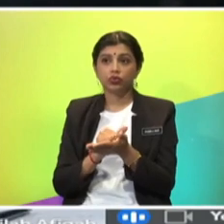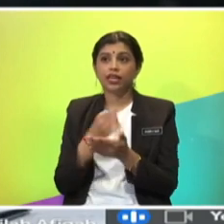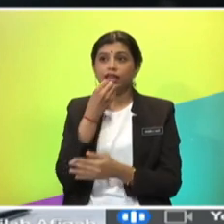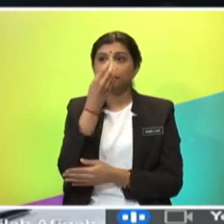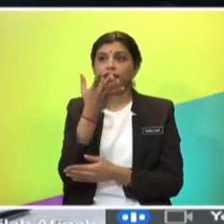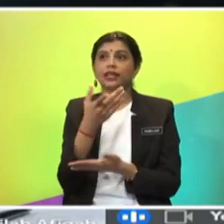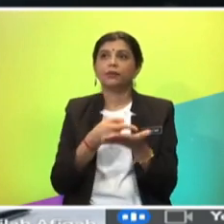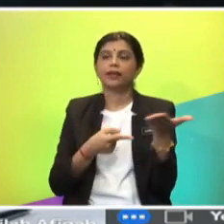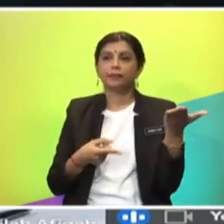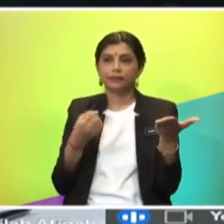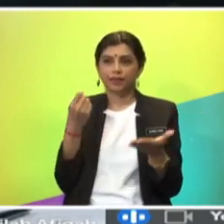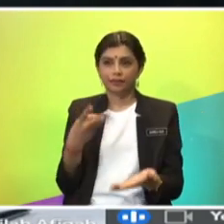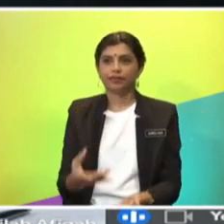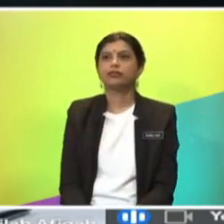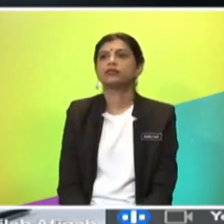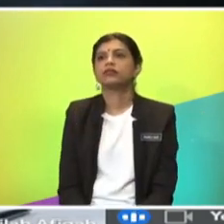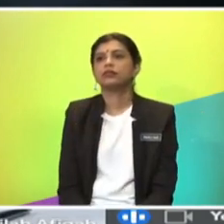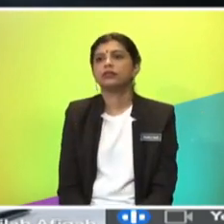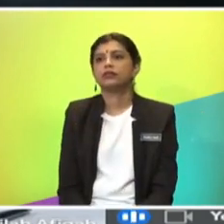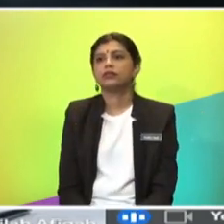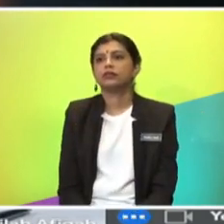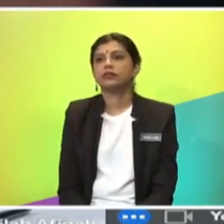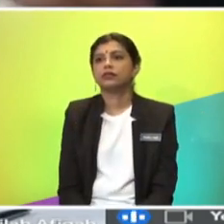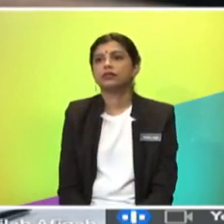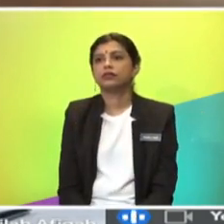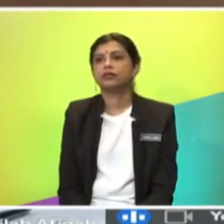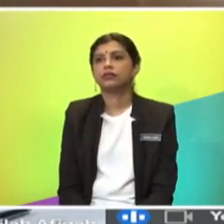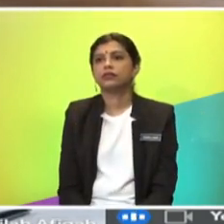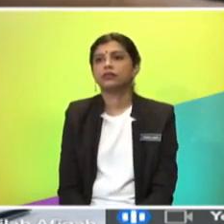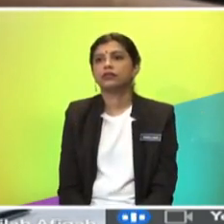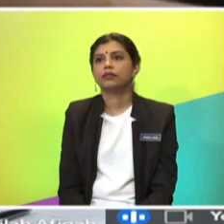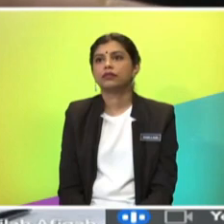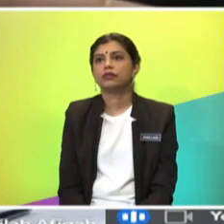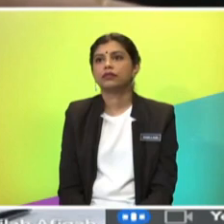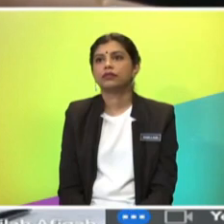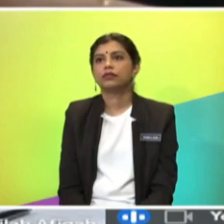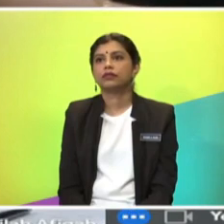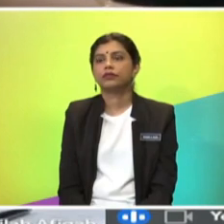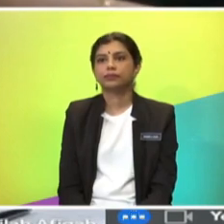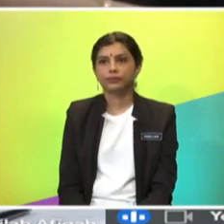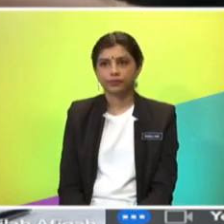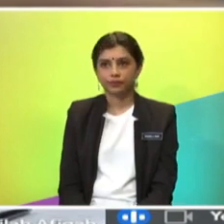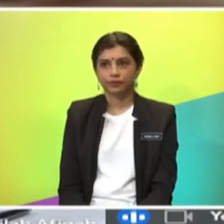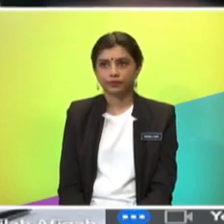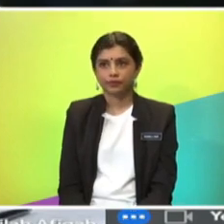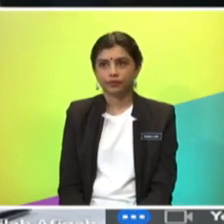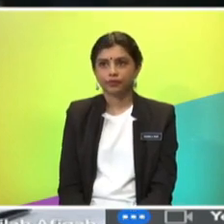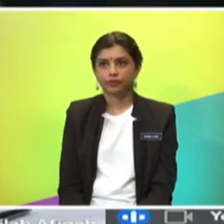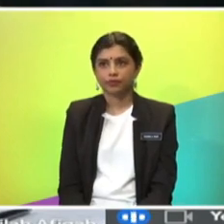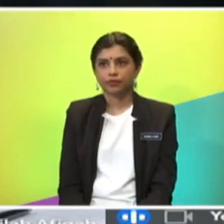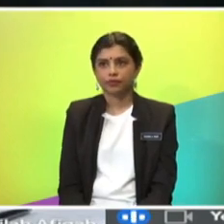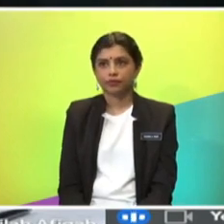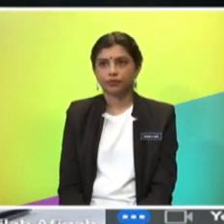untuk soalan ini. Bagaimanakah Louis dapat memberikan jawapan? Adakah tepat ataupun tidak?